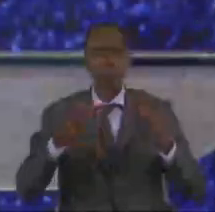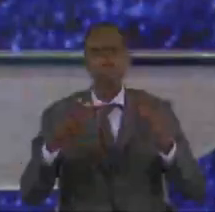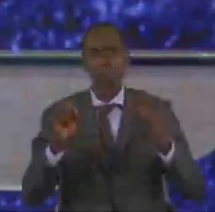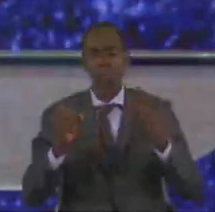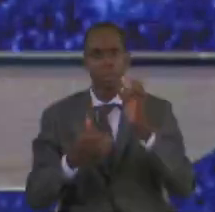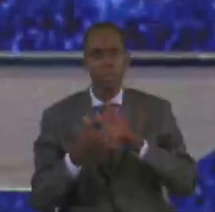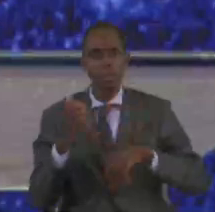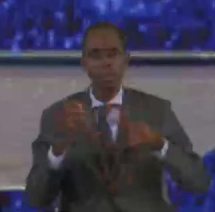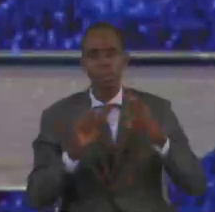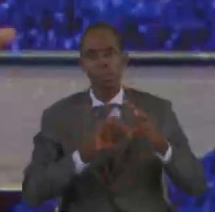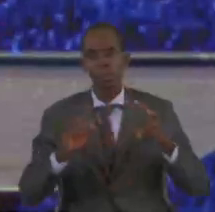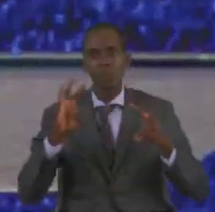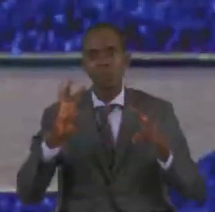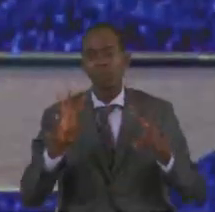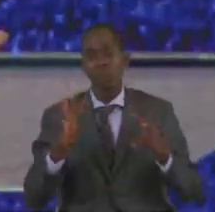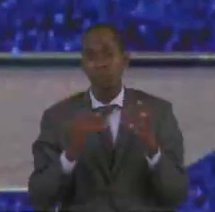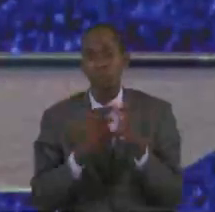à